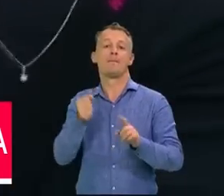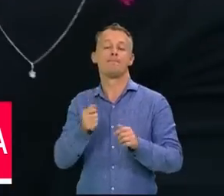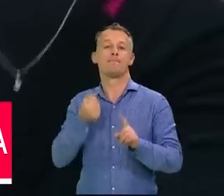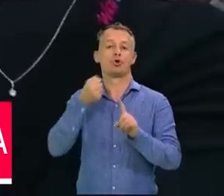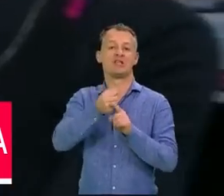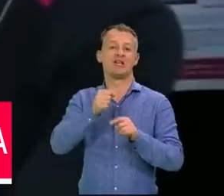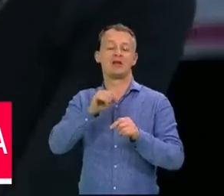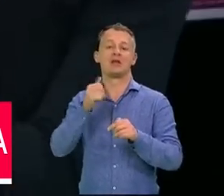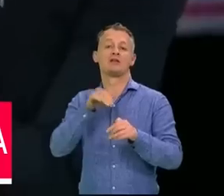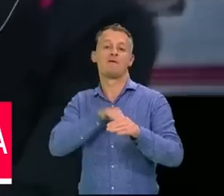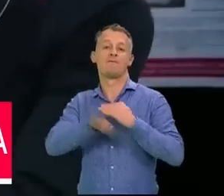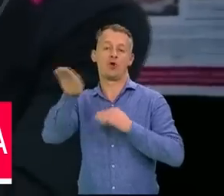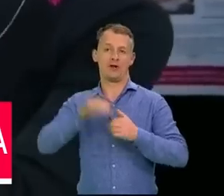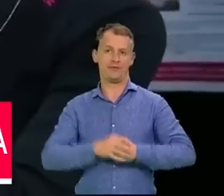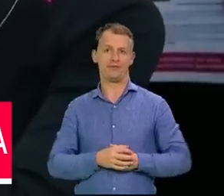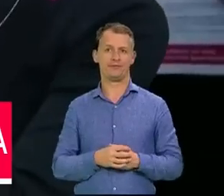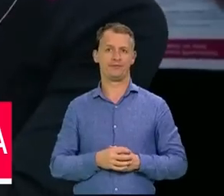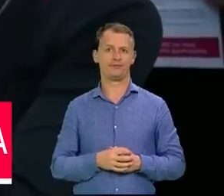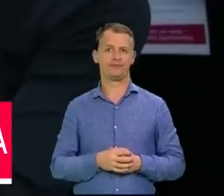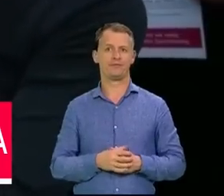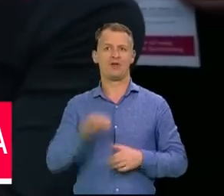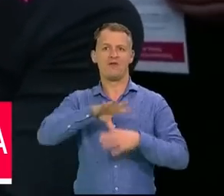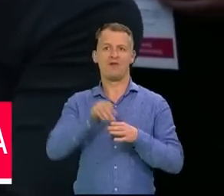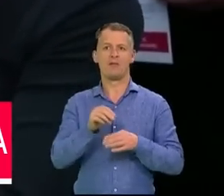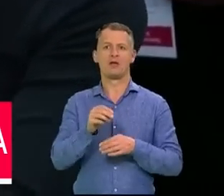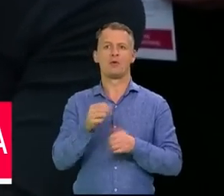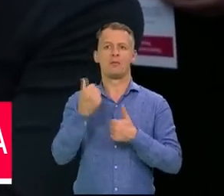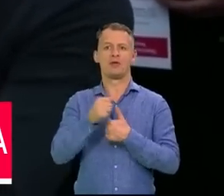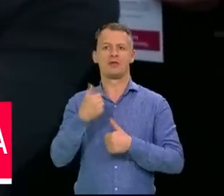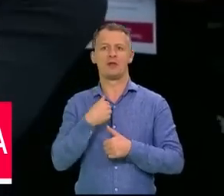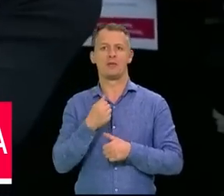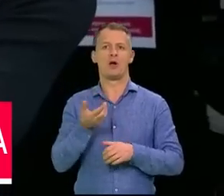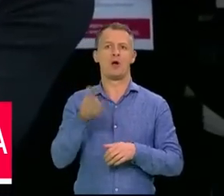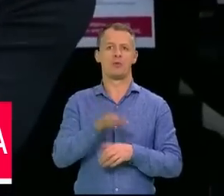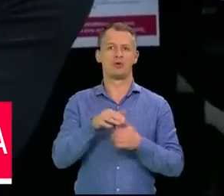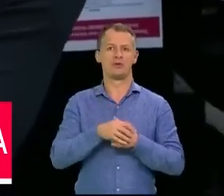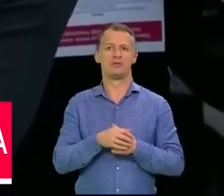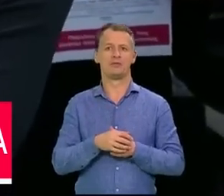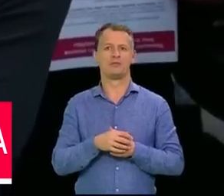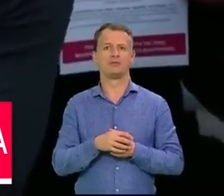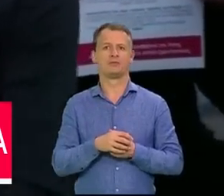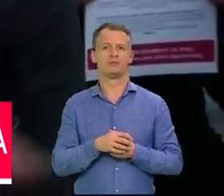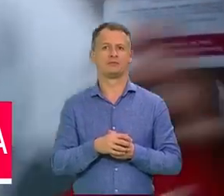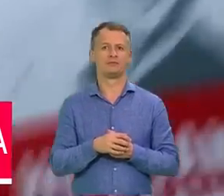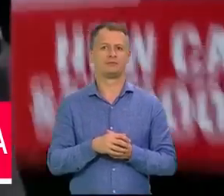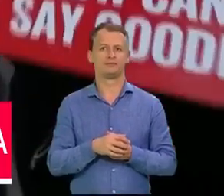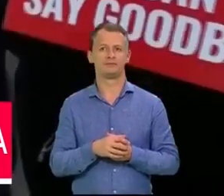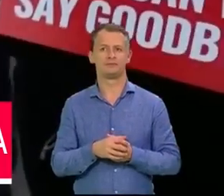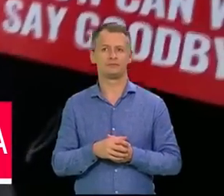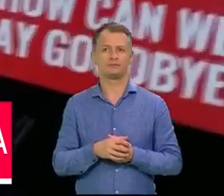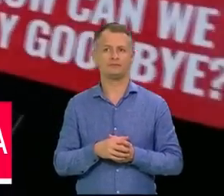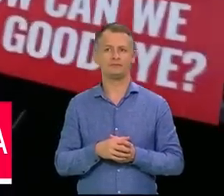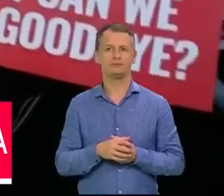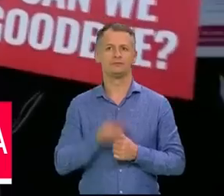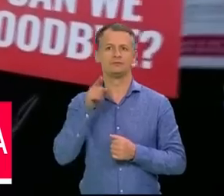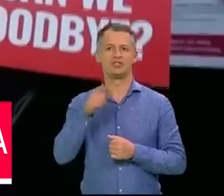a friend of mine, they are kidnapped and they are now in Gaza. They are both American citizens. This